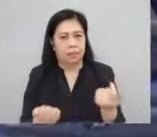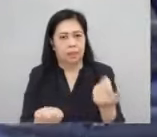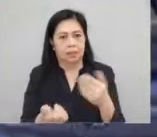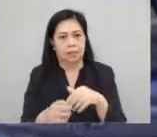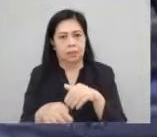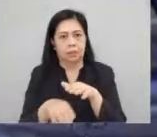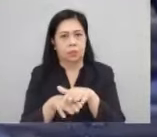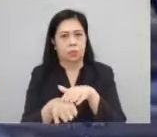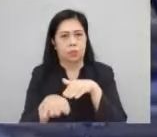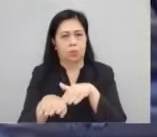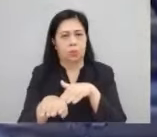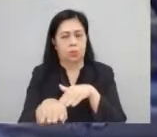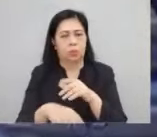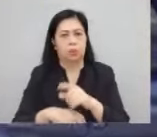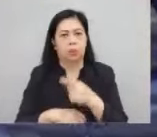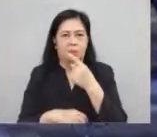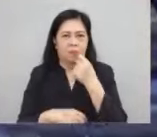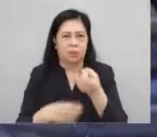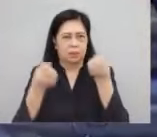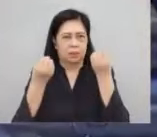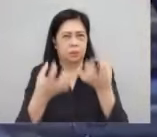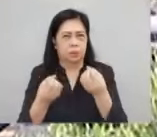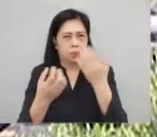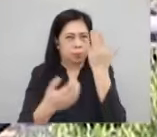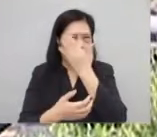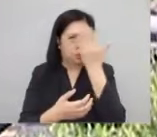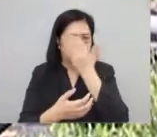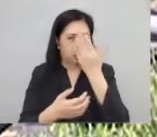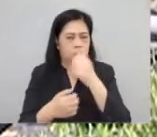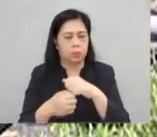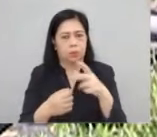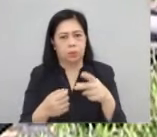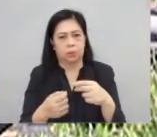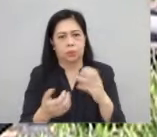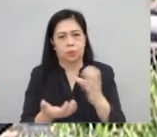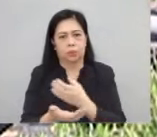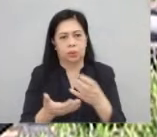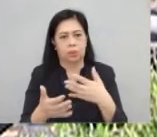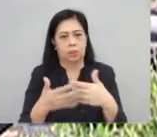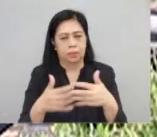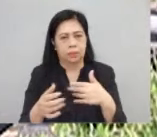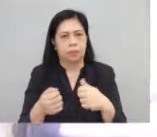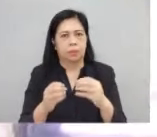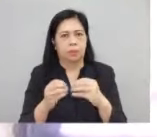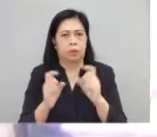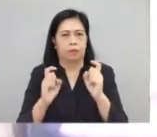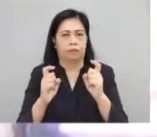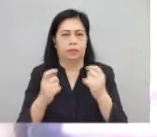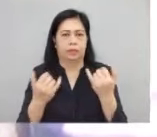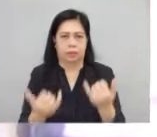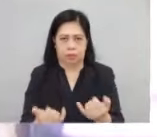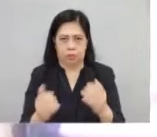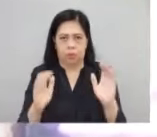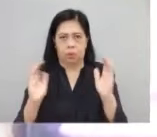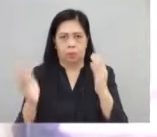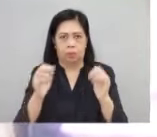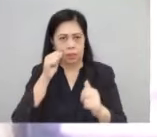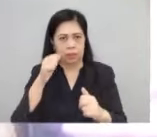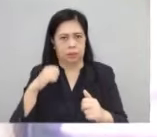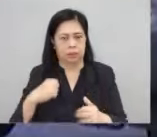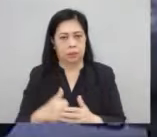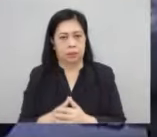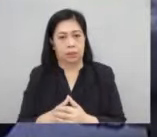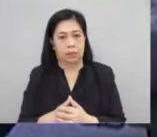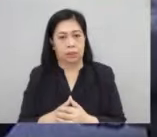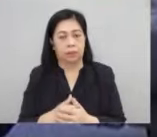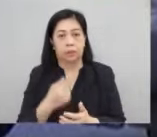NLEX ngayong araw dahil sa dami ng mga manonood ng concert. Pero kahit papano, mas mabilis ang daloy kumpara kahapon. Sabi naman ng